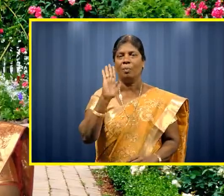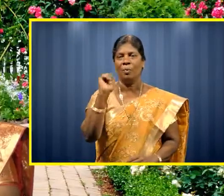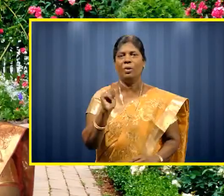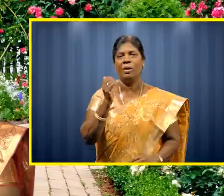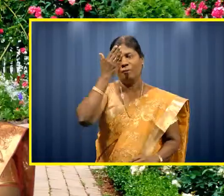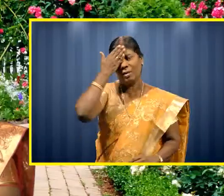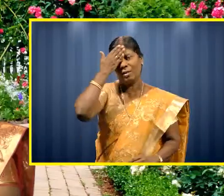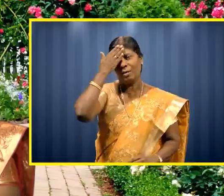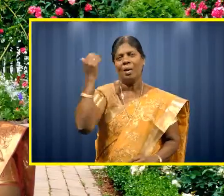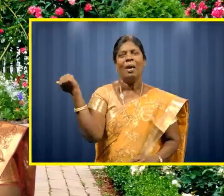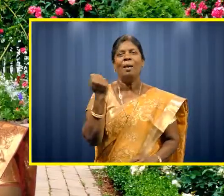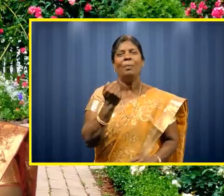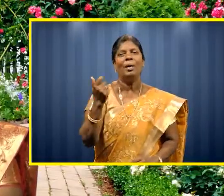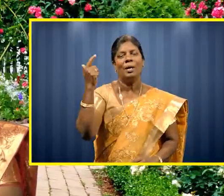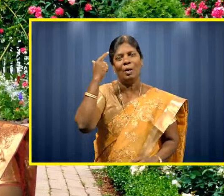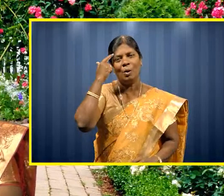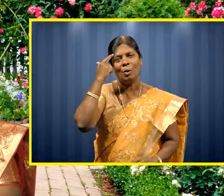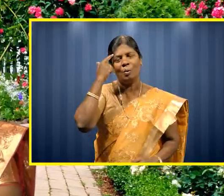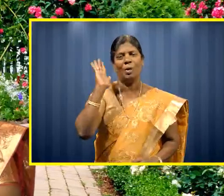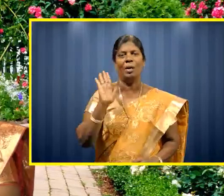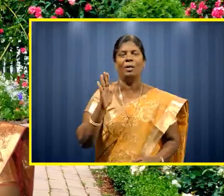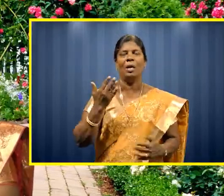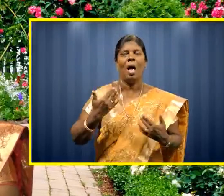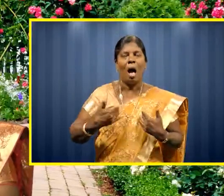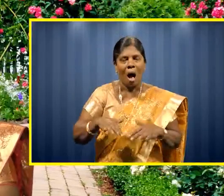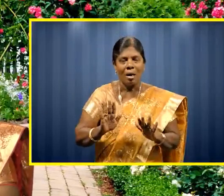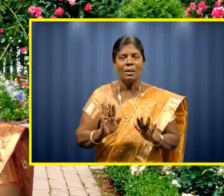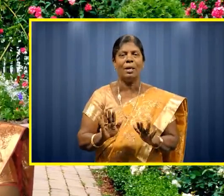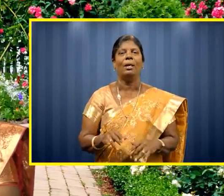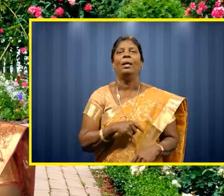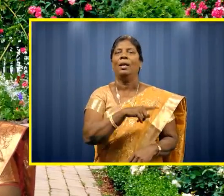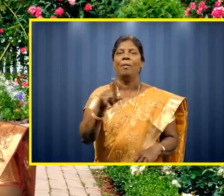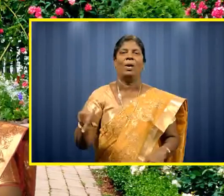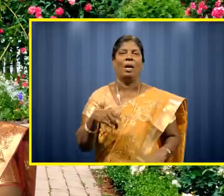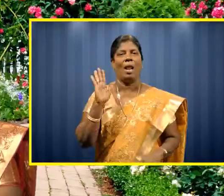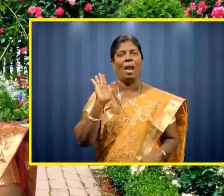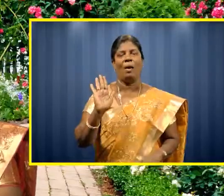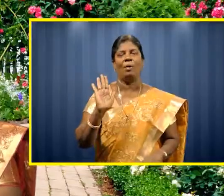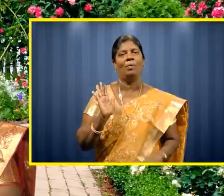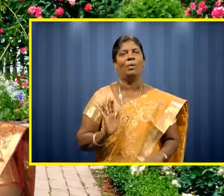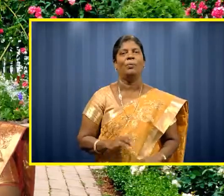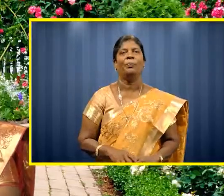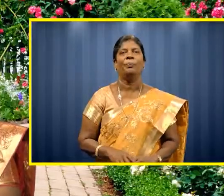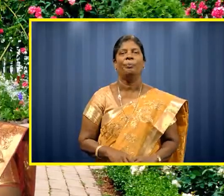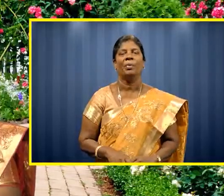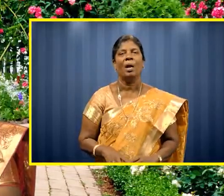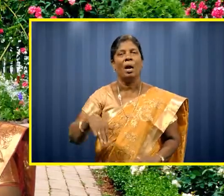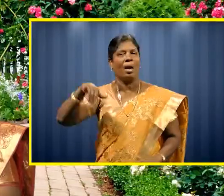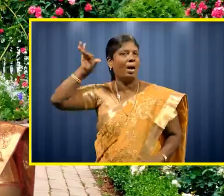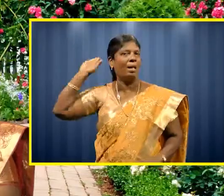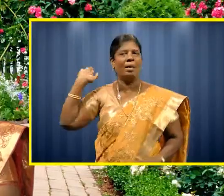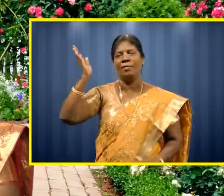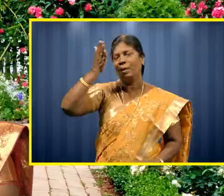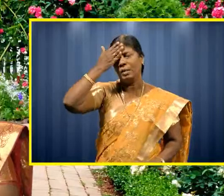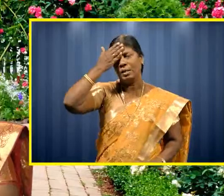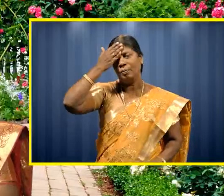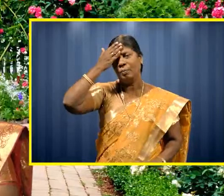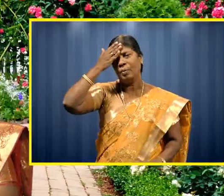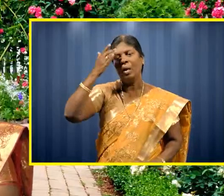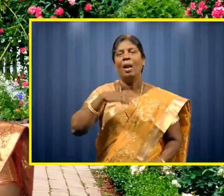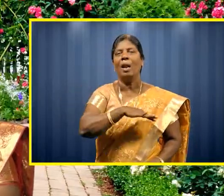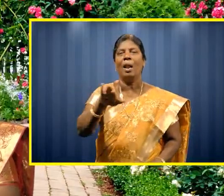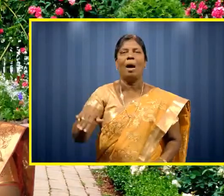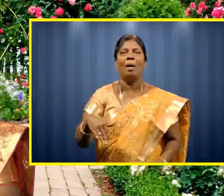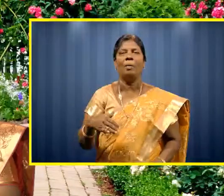இந்த புதிய வருடம் எப்படி இருக்கும் என்ற எதிர்பார்ப்பு நம் எல்லோருக்கும் இருக்கும். கடந்த